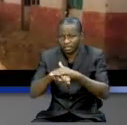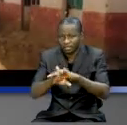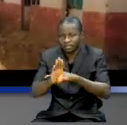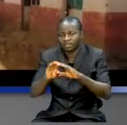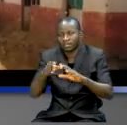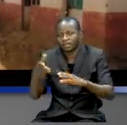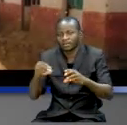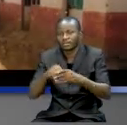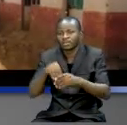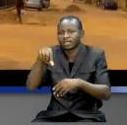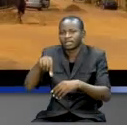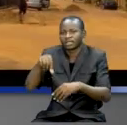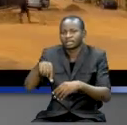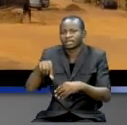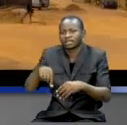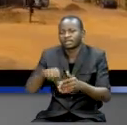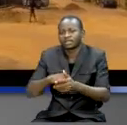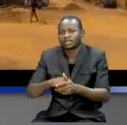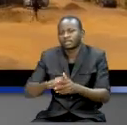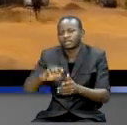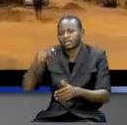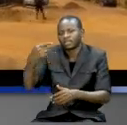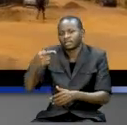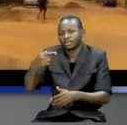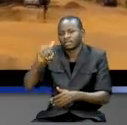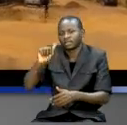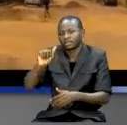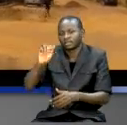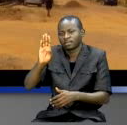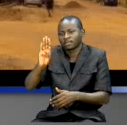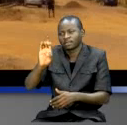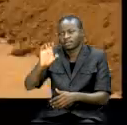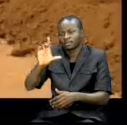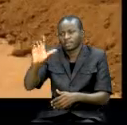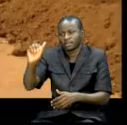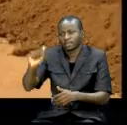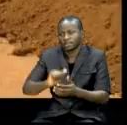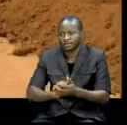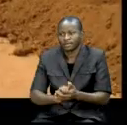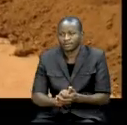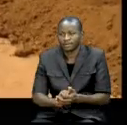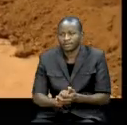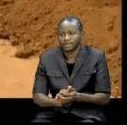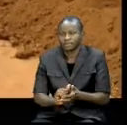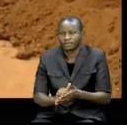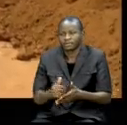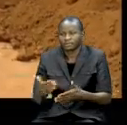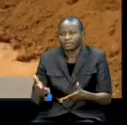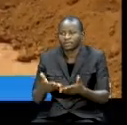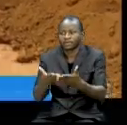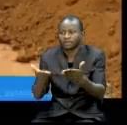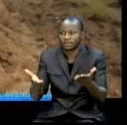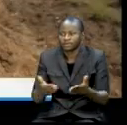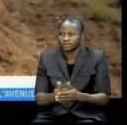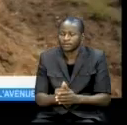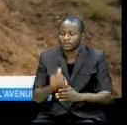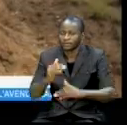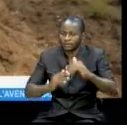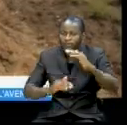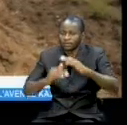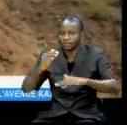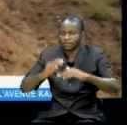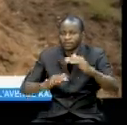ce constat fait par Dido Ilunga, Richard Chimba et Célestin Mugaza. C'est dans le souci de décongestionner le quartier Gambela 2 que